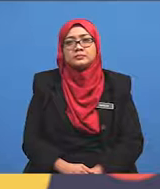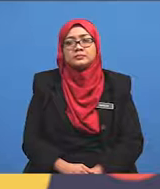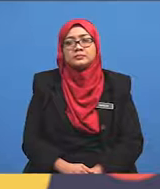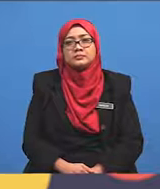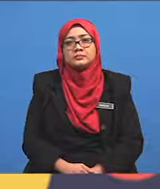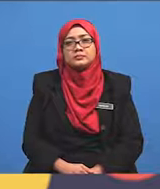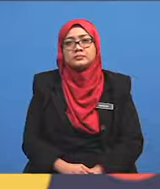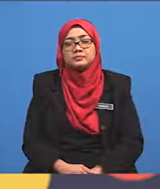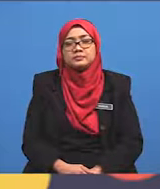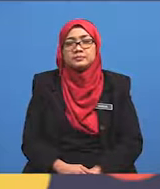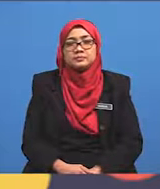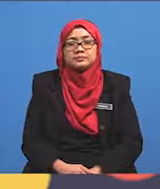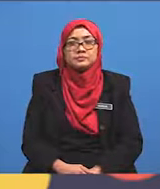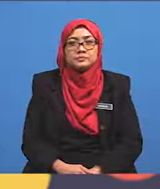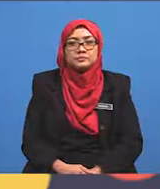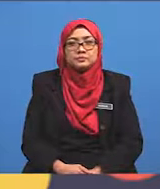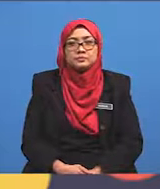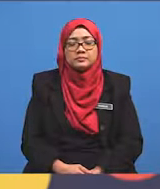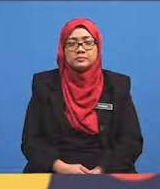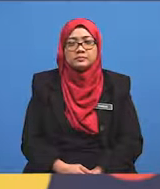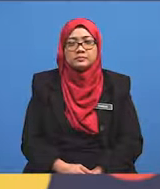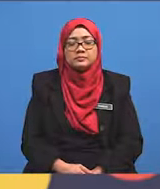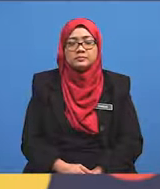إِلَّا مَا ظَهَرَ مِنْهَا